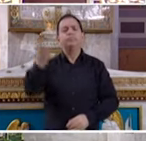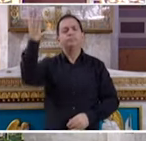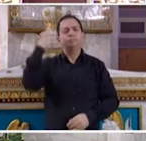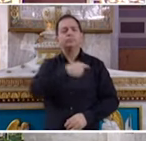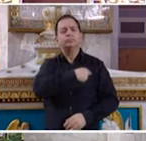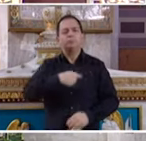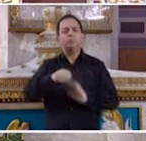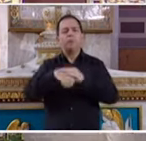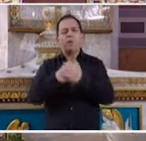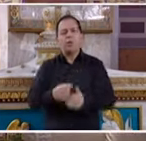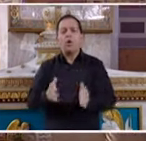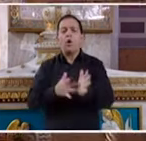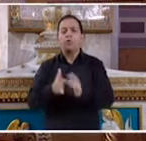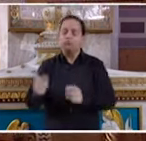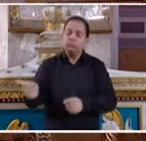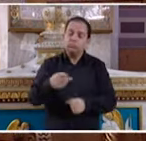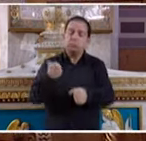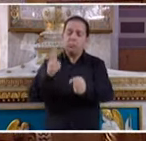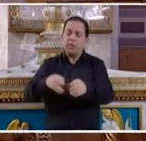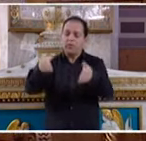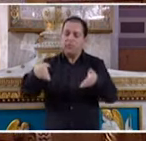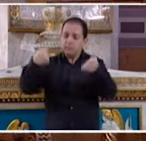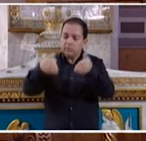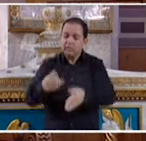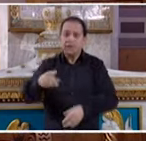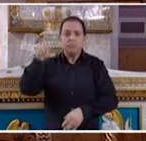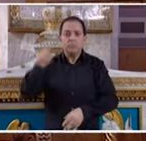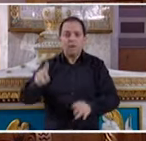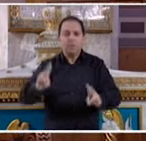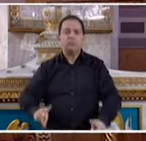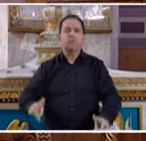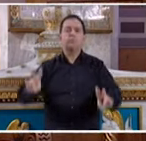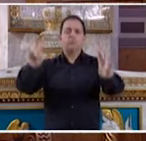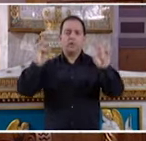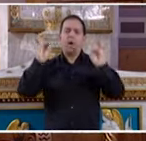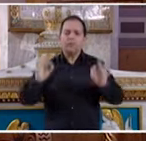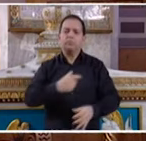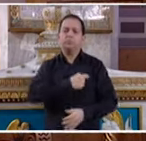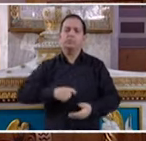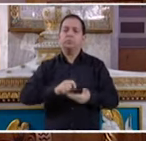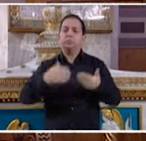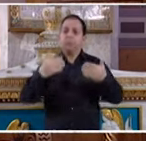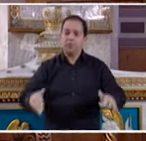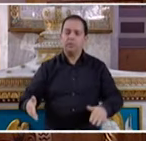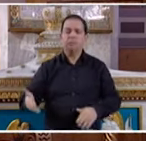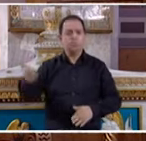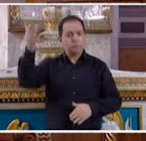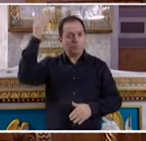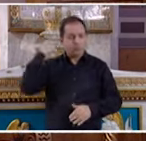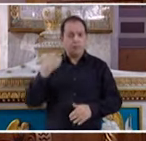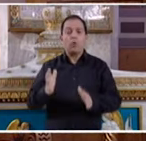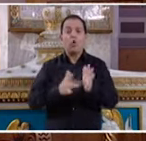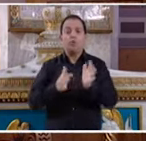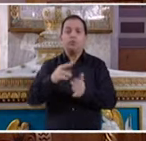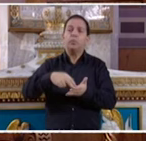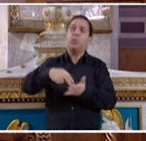και παθώντα και ταφέντα και αναστάντα τη τρίτη ημέρα κατά τας γραφάς και ανελθόντα εις